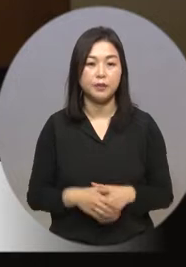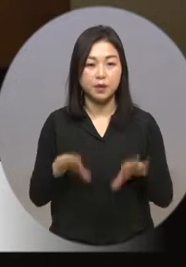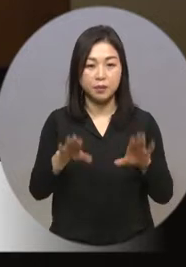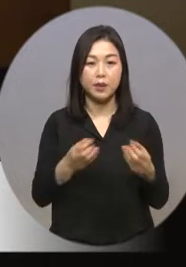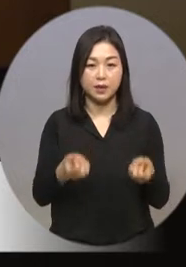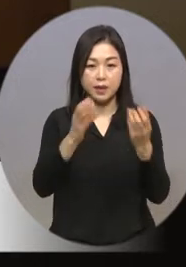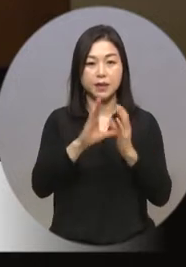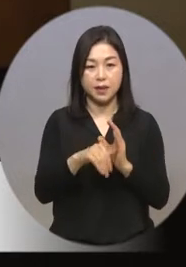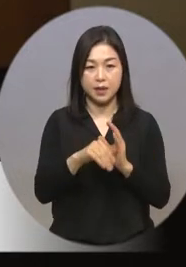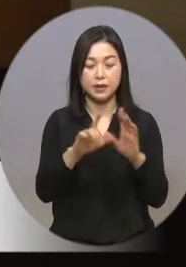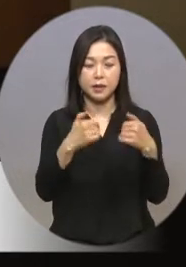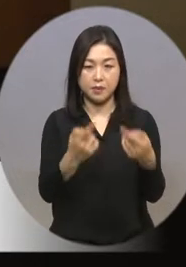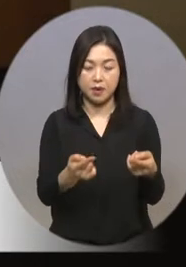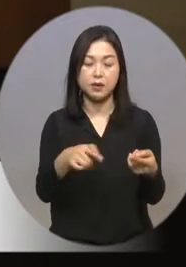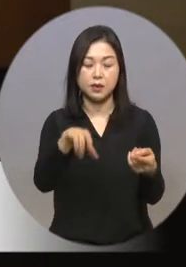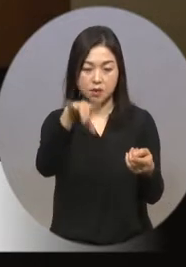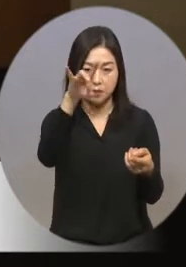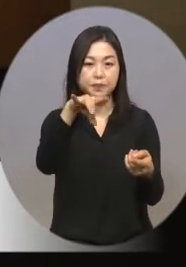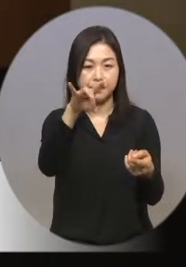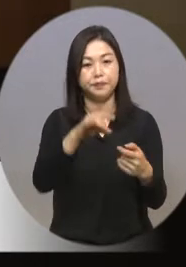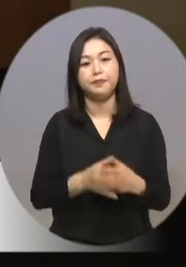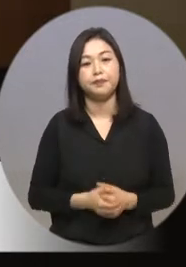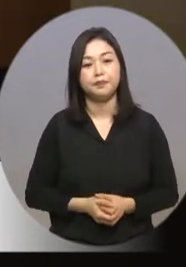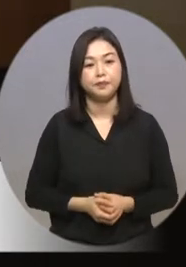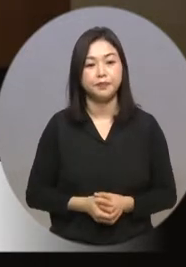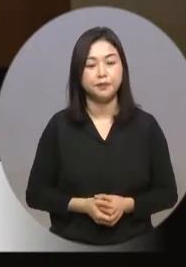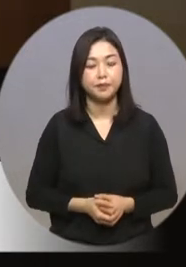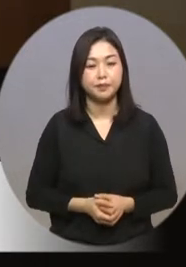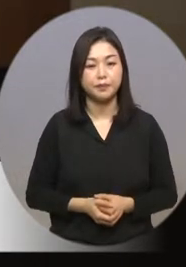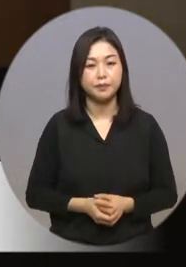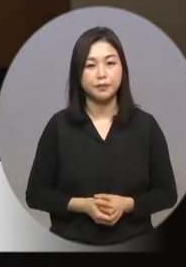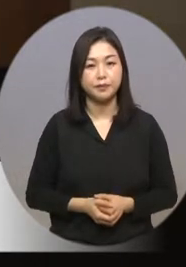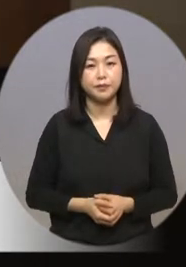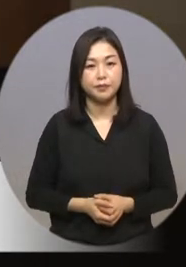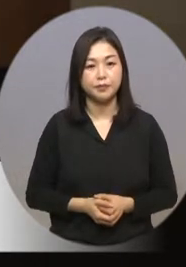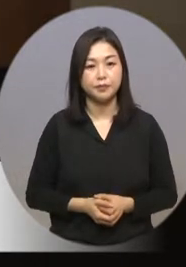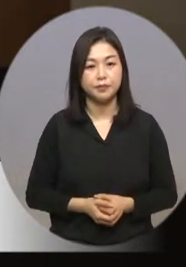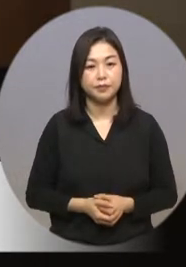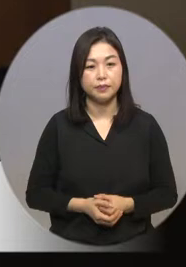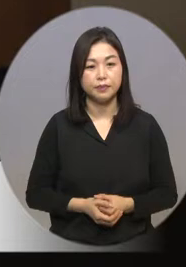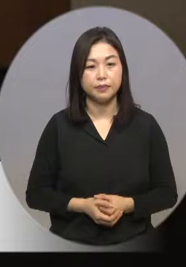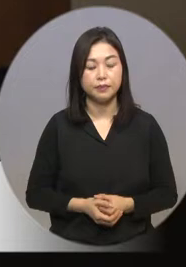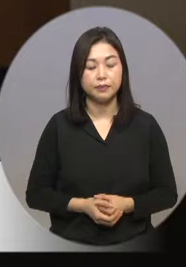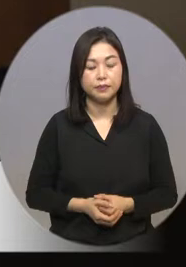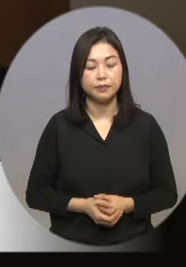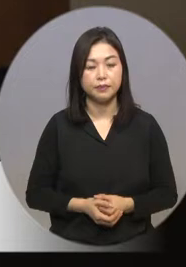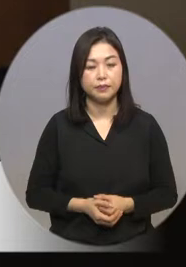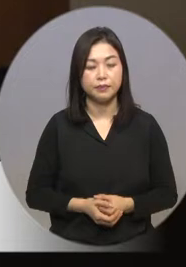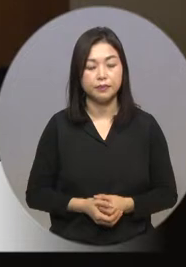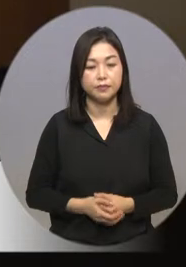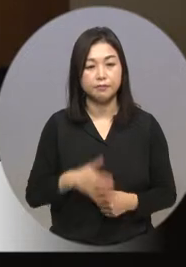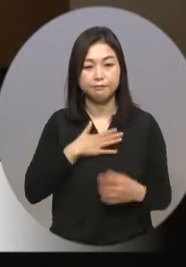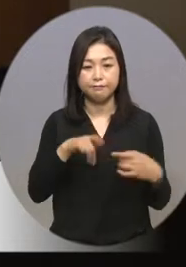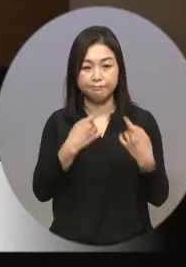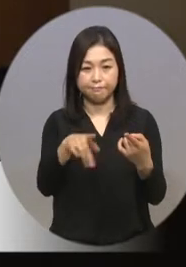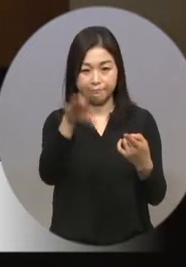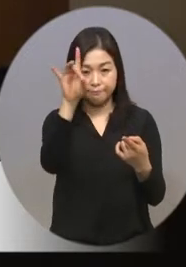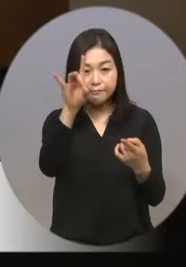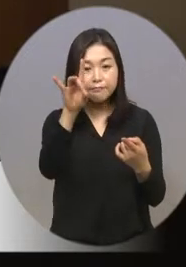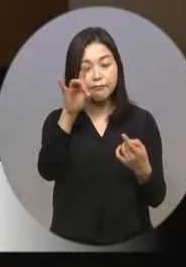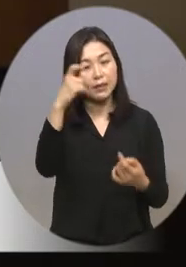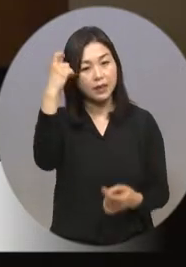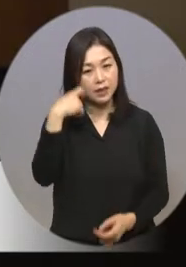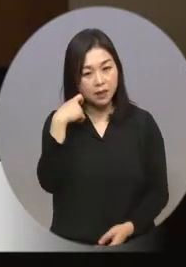회사의 첩으로 각 탭을 되었는데요 더 스톰 접선 되도